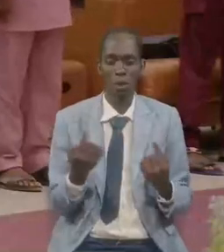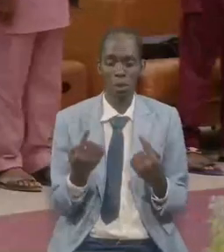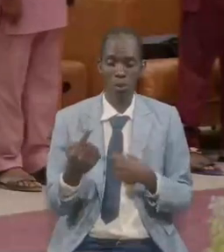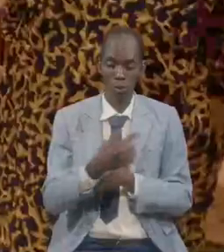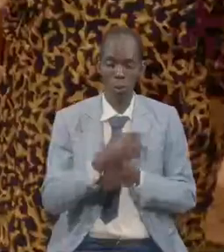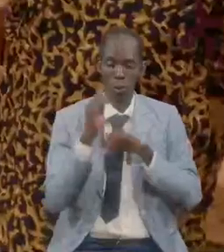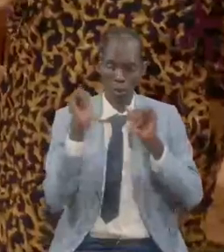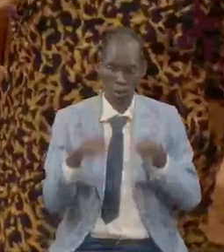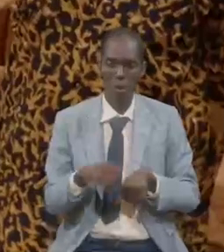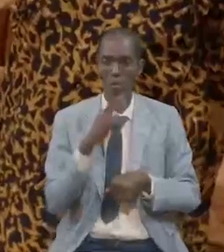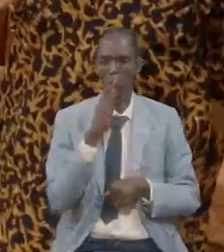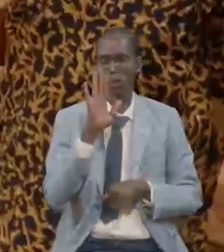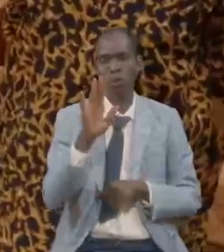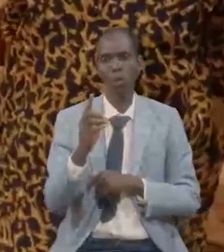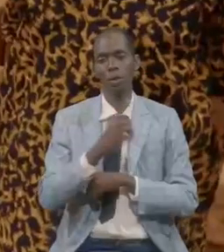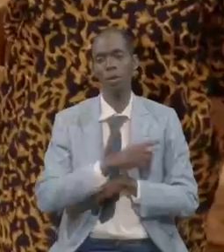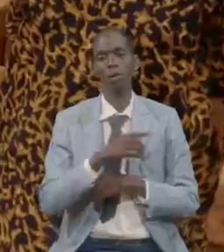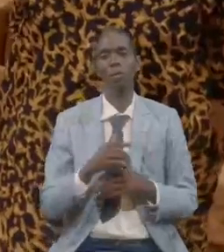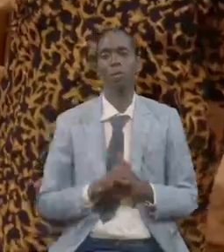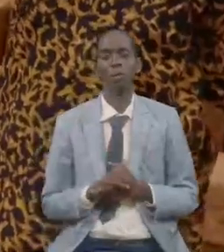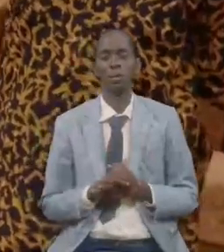Ce peut être le jour pour vous.